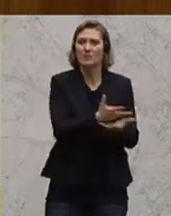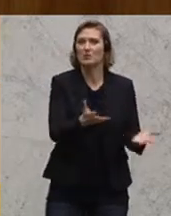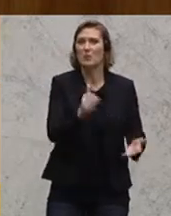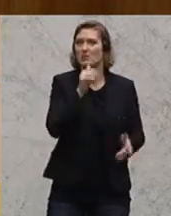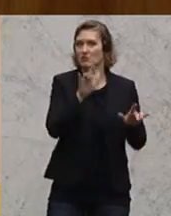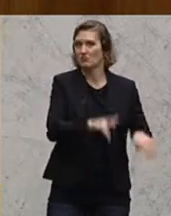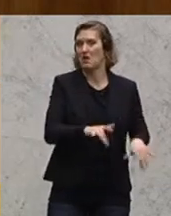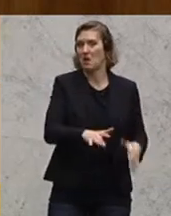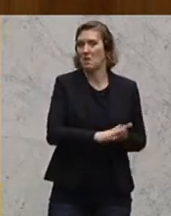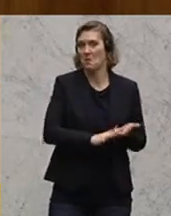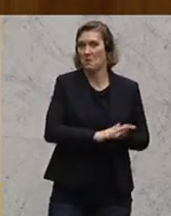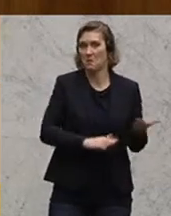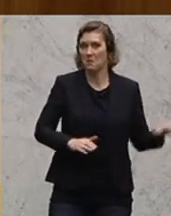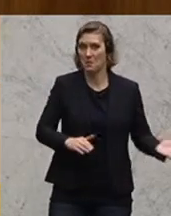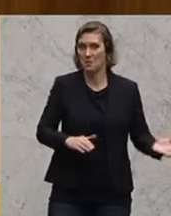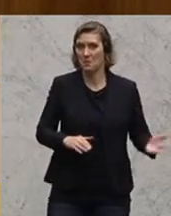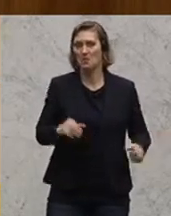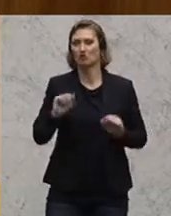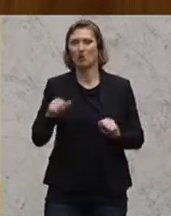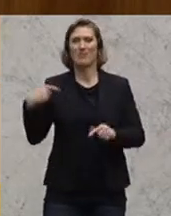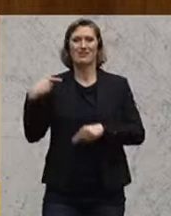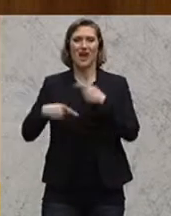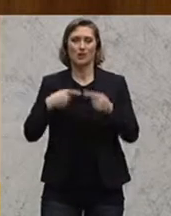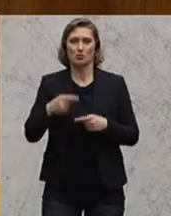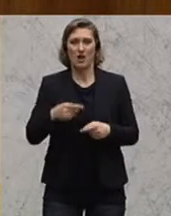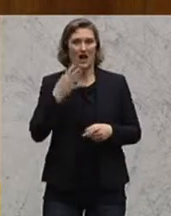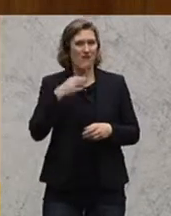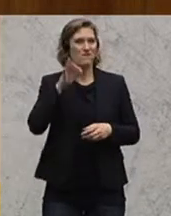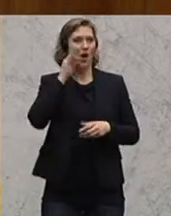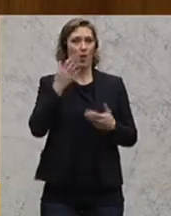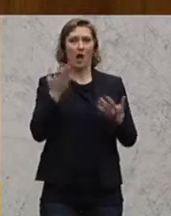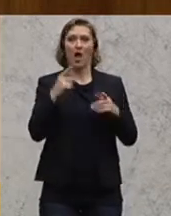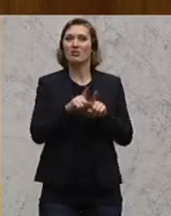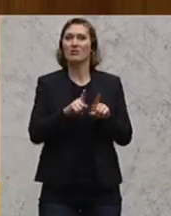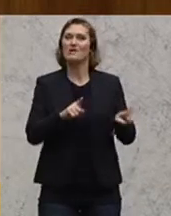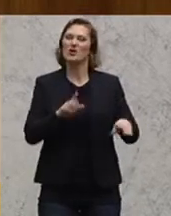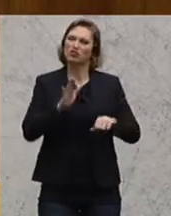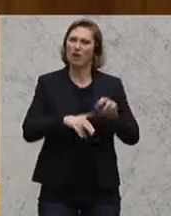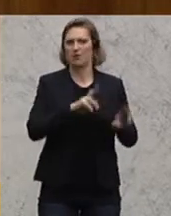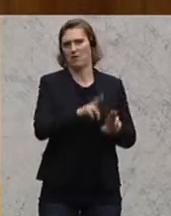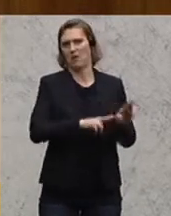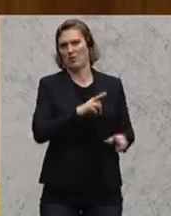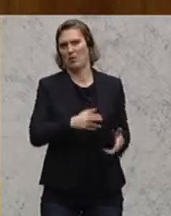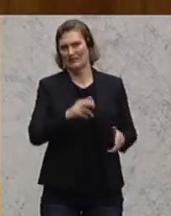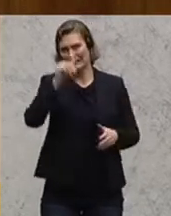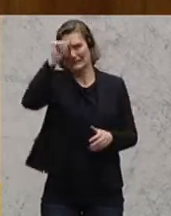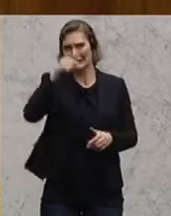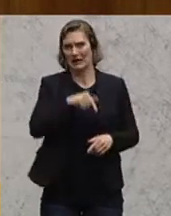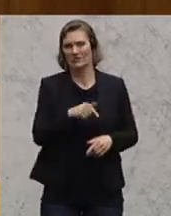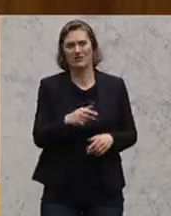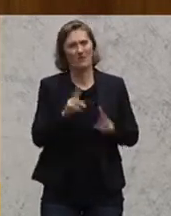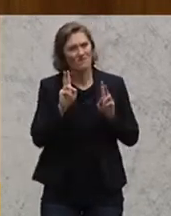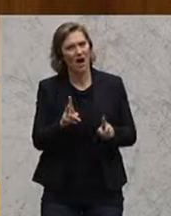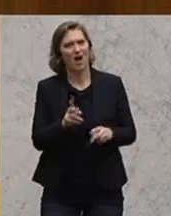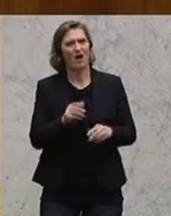nicht angekommen und traditionell werden in Indien die Frauen am Land sehr schlecht behandelt und wirklich